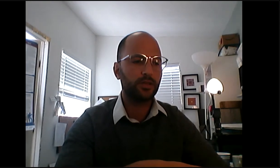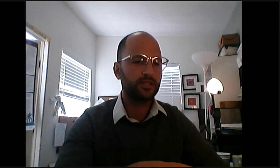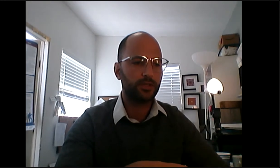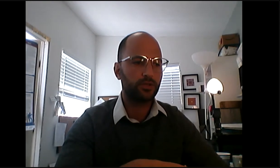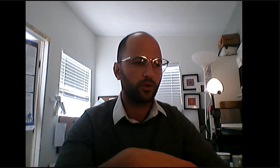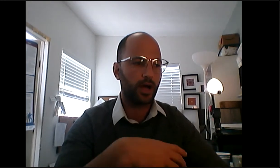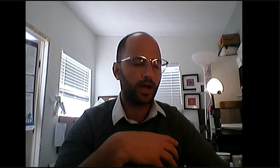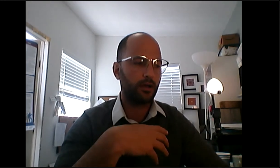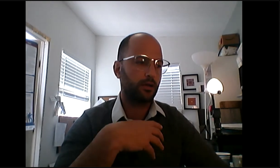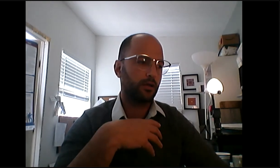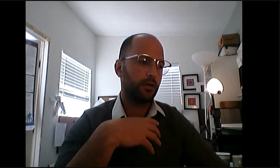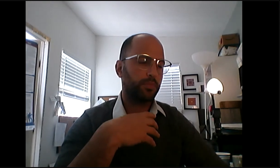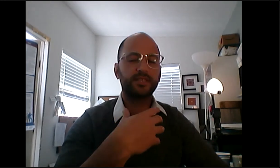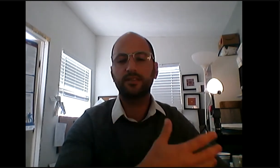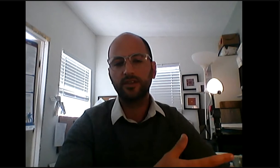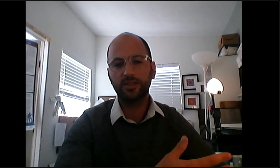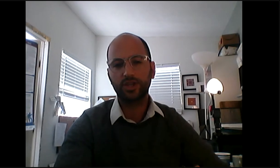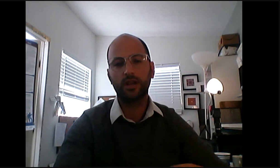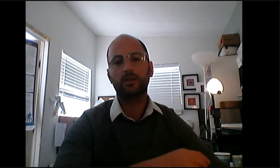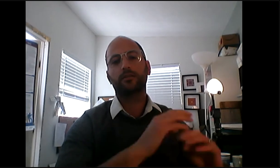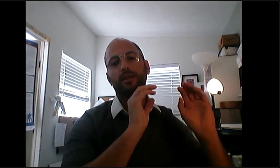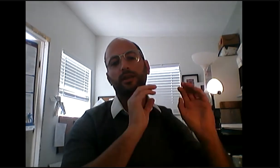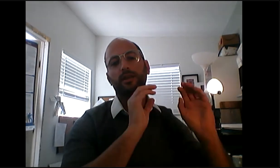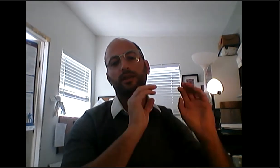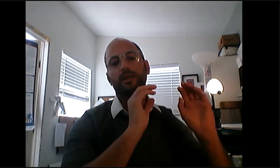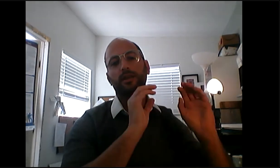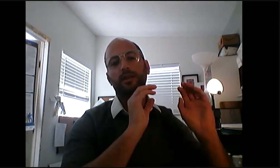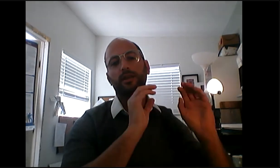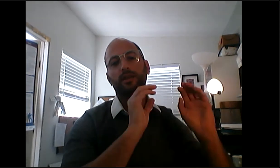ולא לעשות את זה בצורה פסיבית של